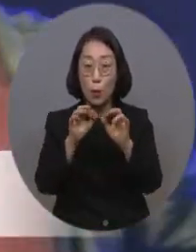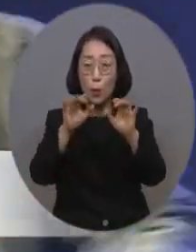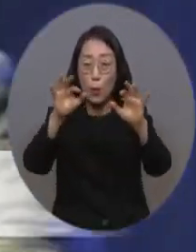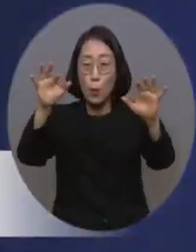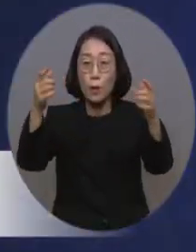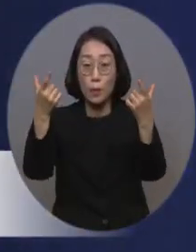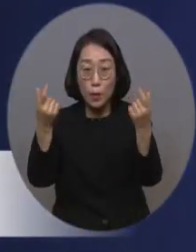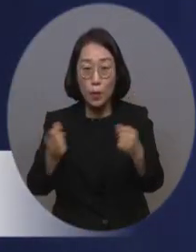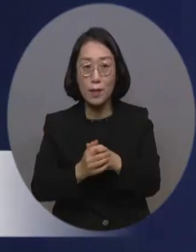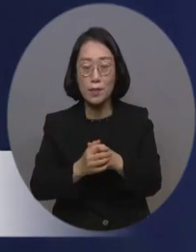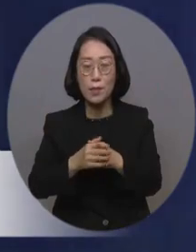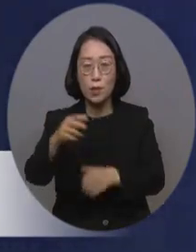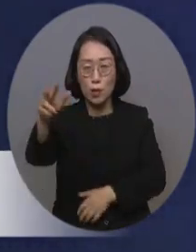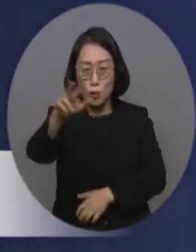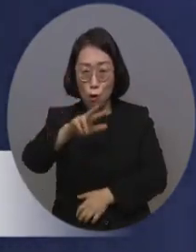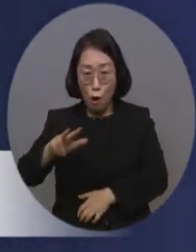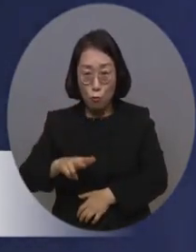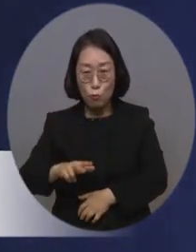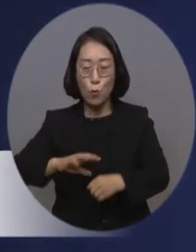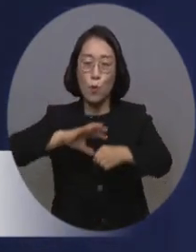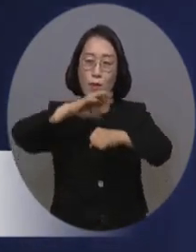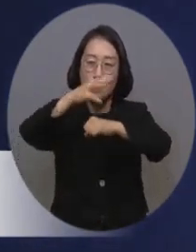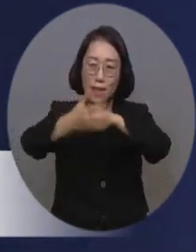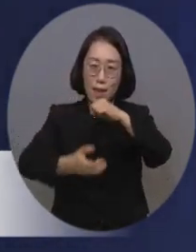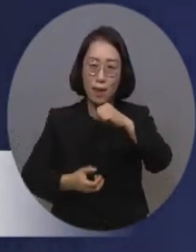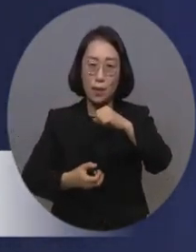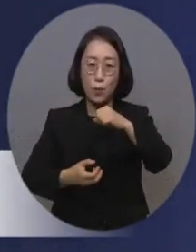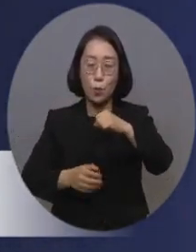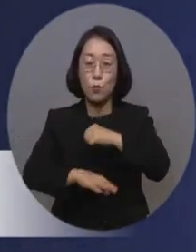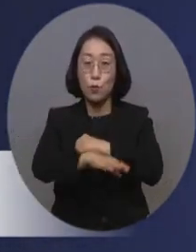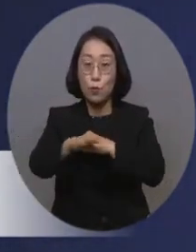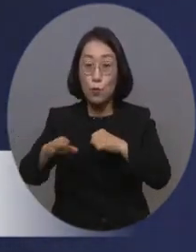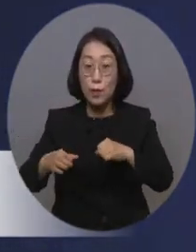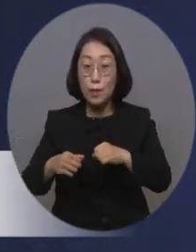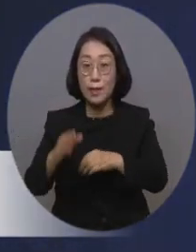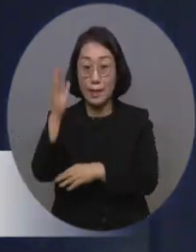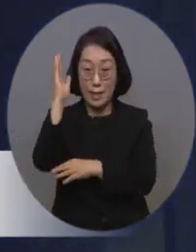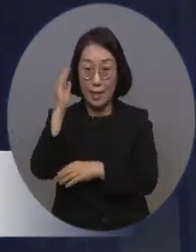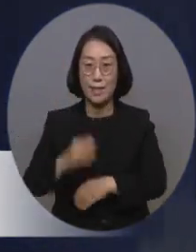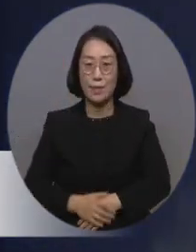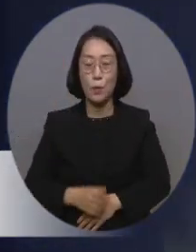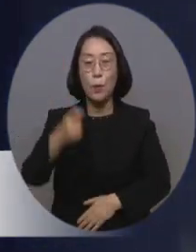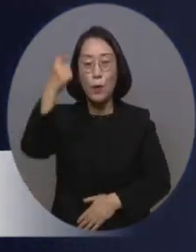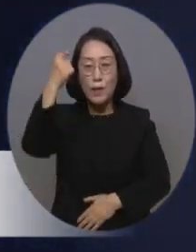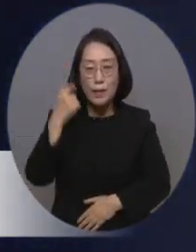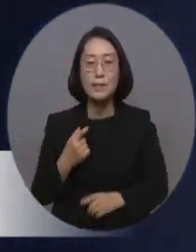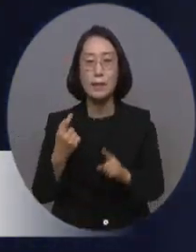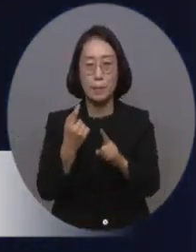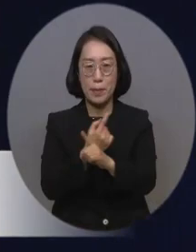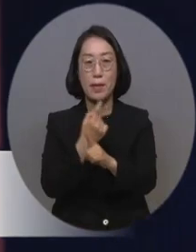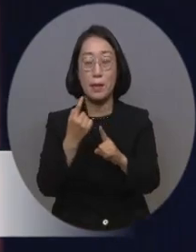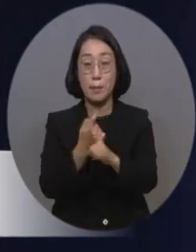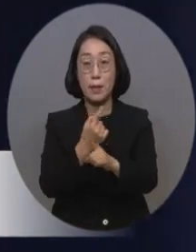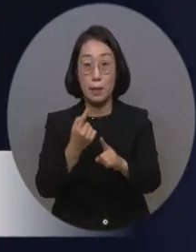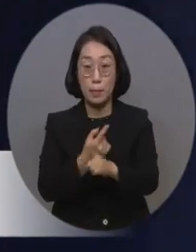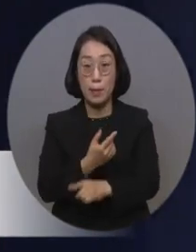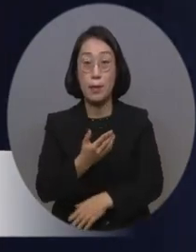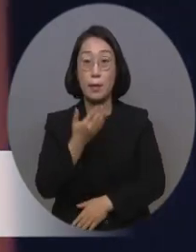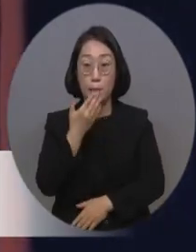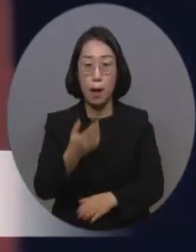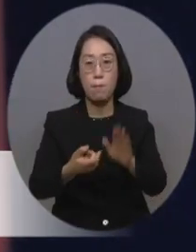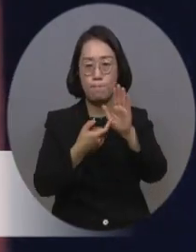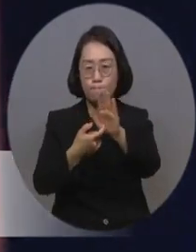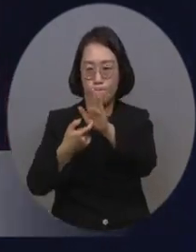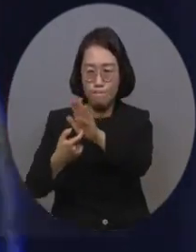되어서 전국으로 또 전 세계로 우리들의 이야기들, 인식에 대한 개선들을 올리시고